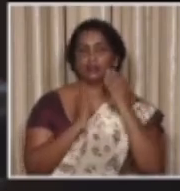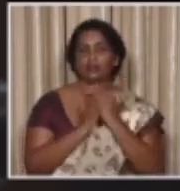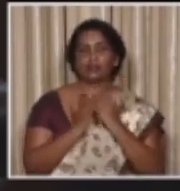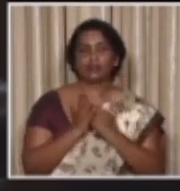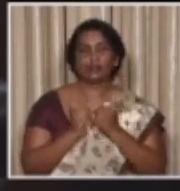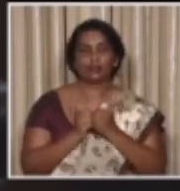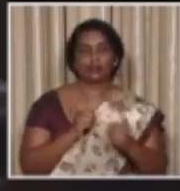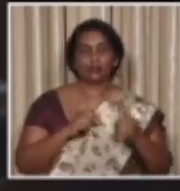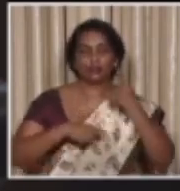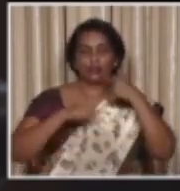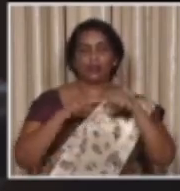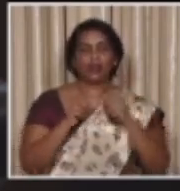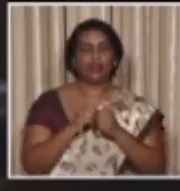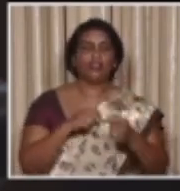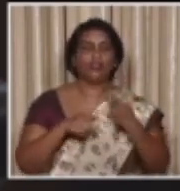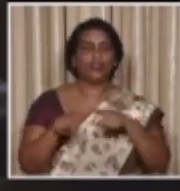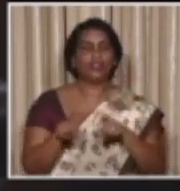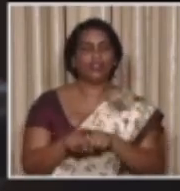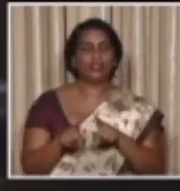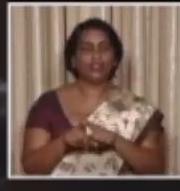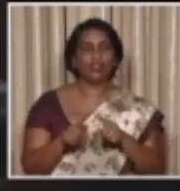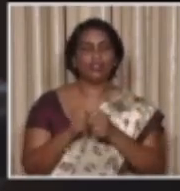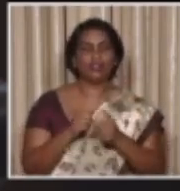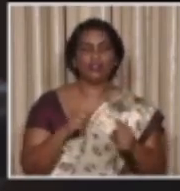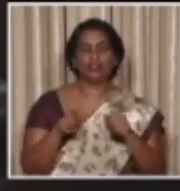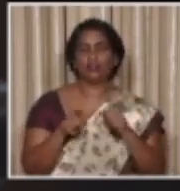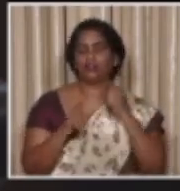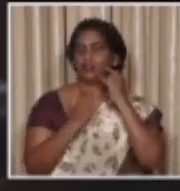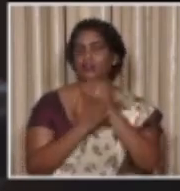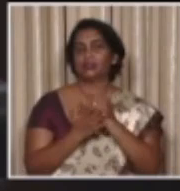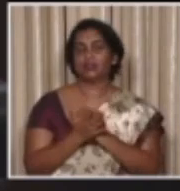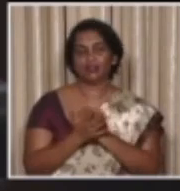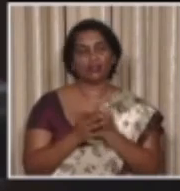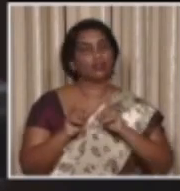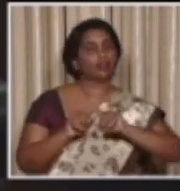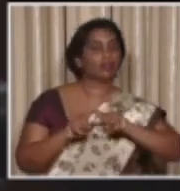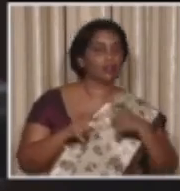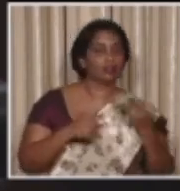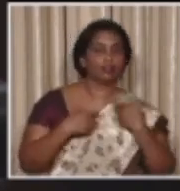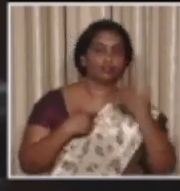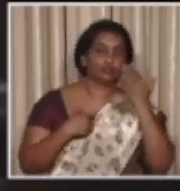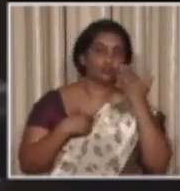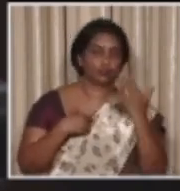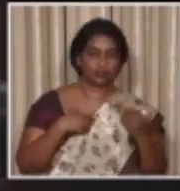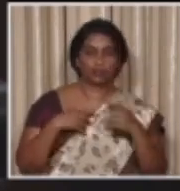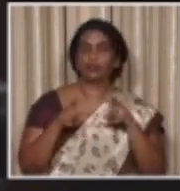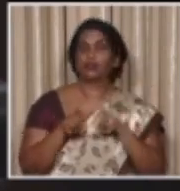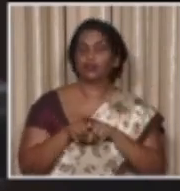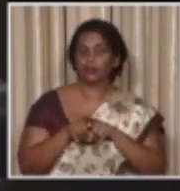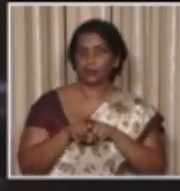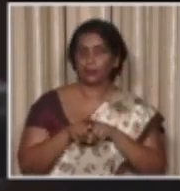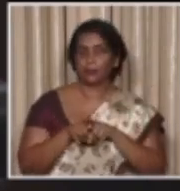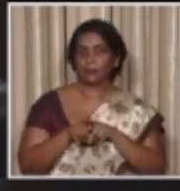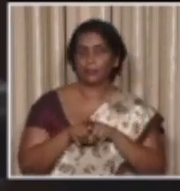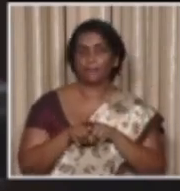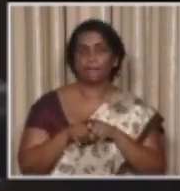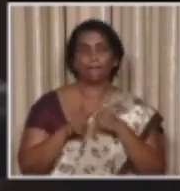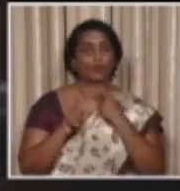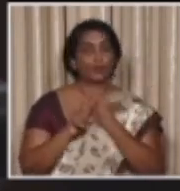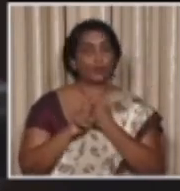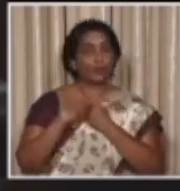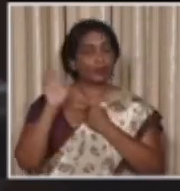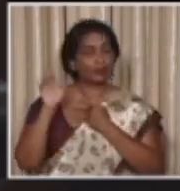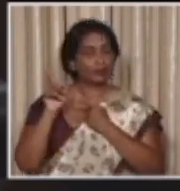ප්ලස් කරලා මේ ප්‍රශ්නයක් අවසනකොට අනිත් පැත්තෙන් අපි දකිනවා කුරුන්දන්